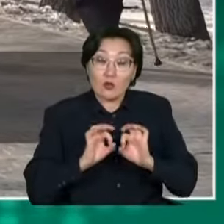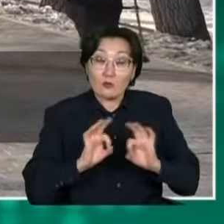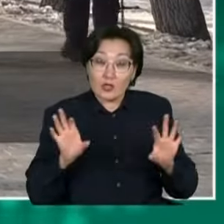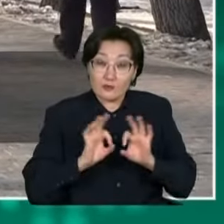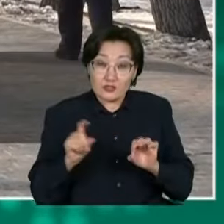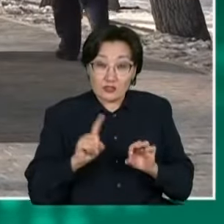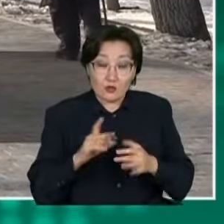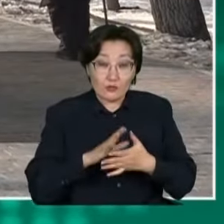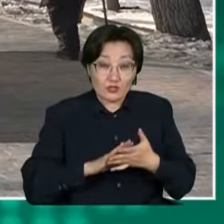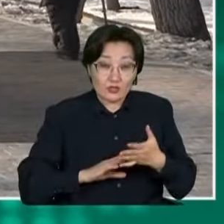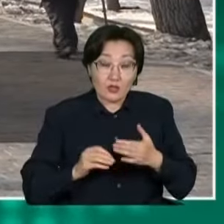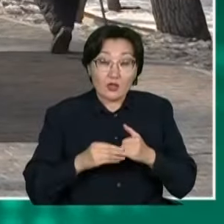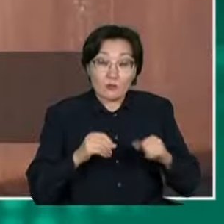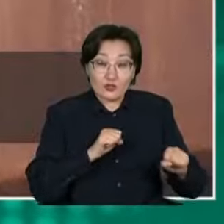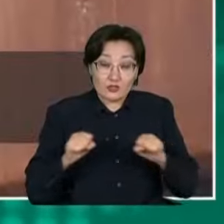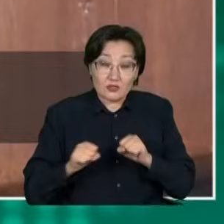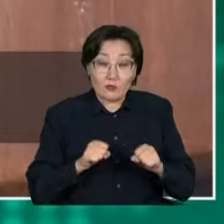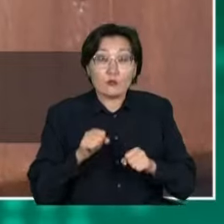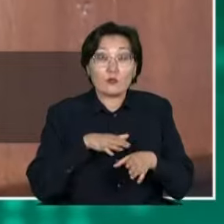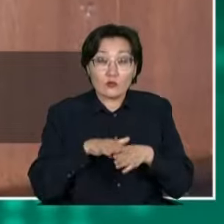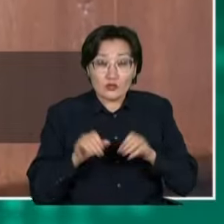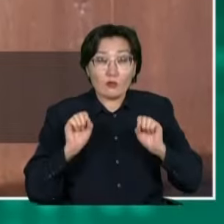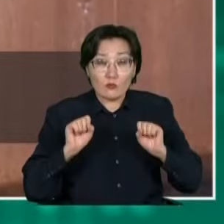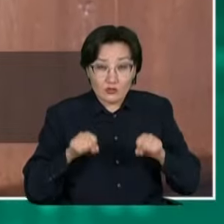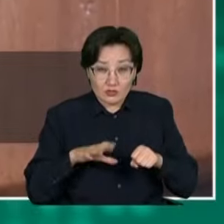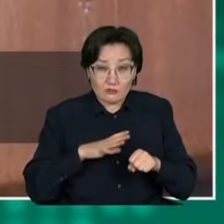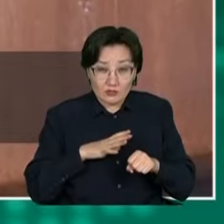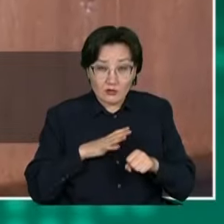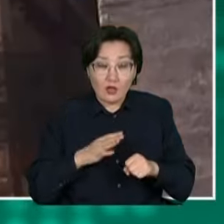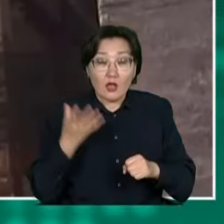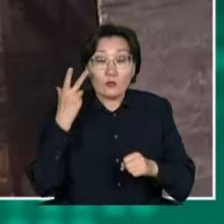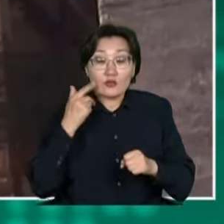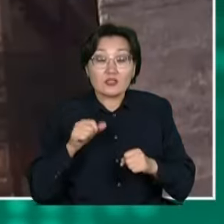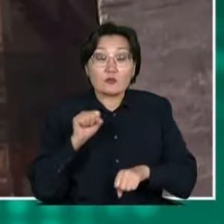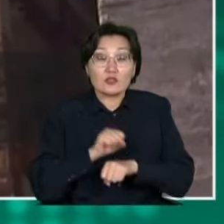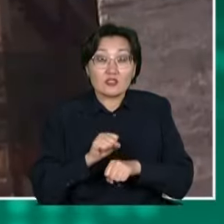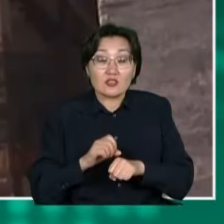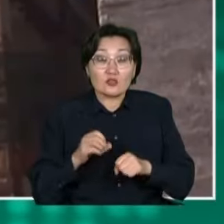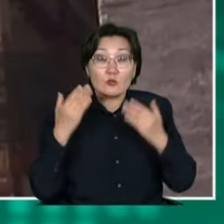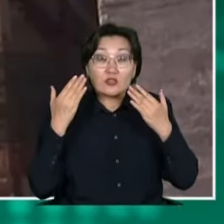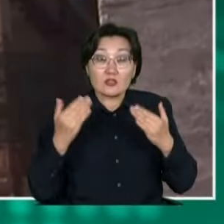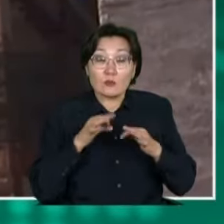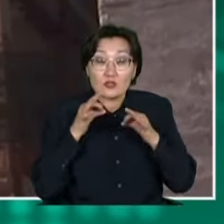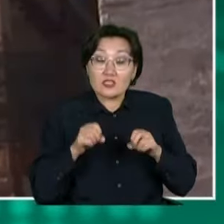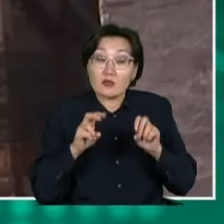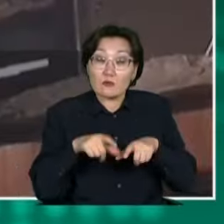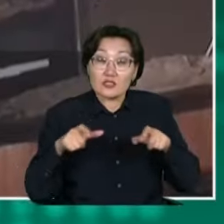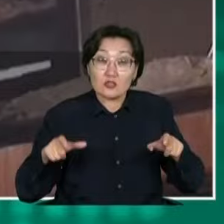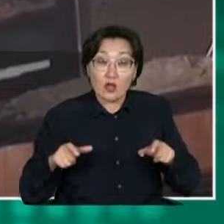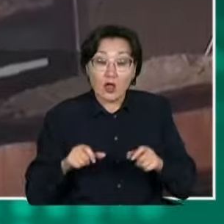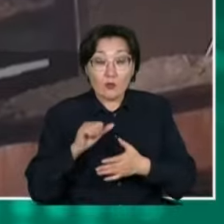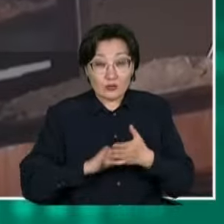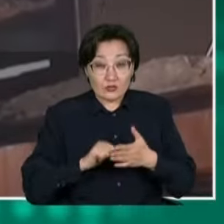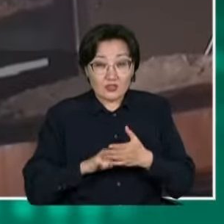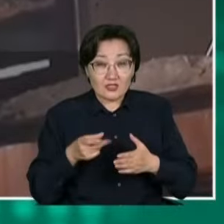что продолжительные подземные толчки вполне закономерное явление. Когда они прекратятся, неизвестно. По словам специалистов, поводов